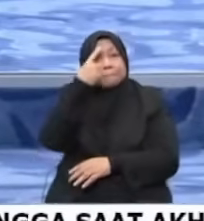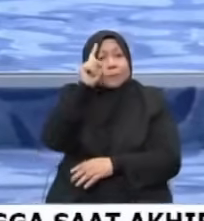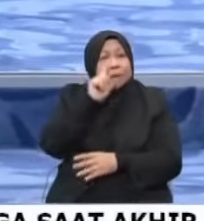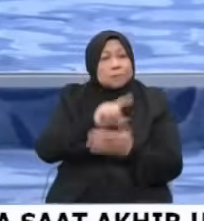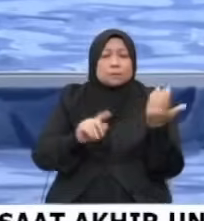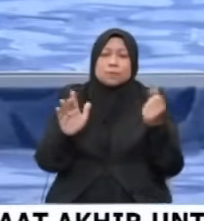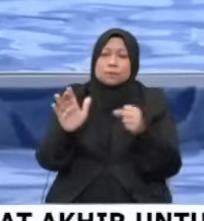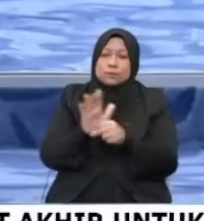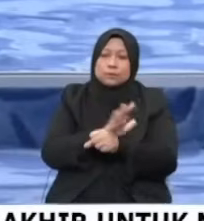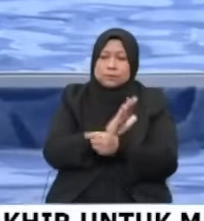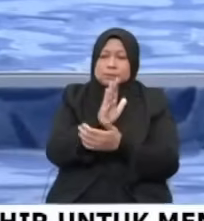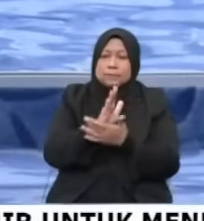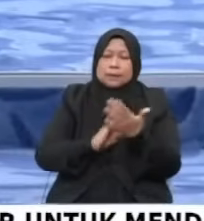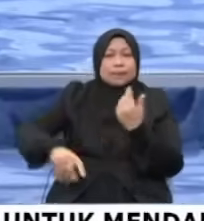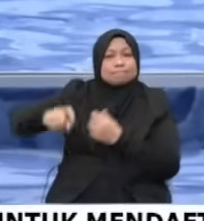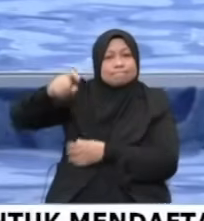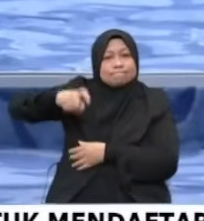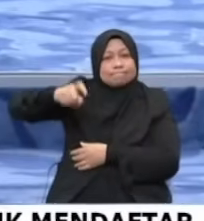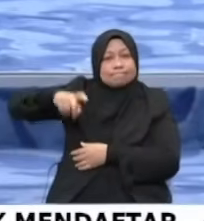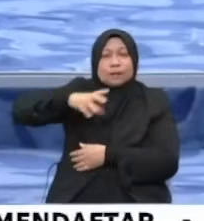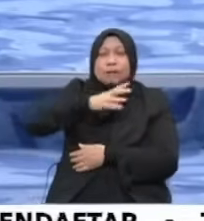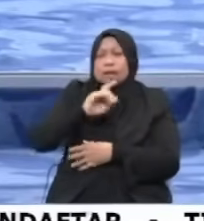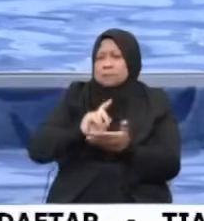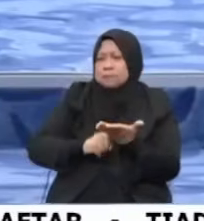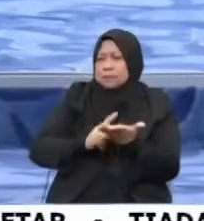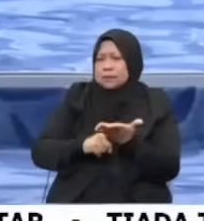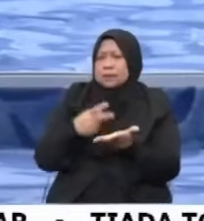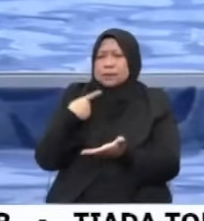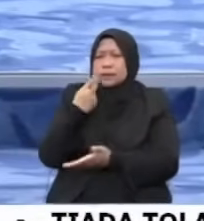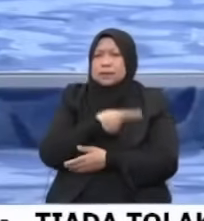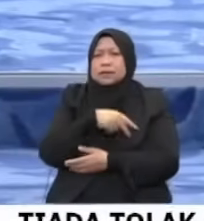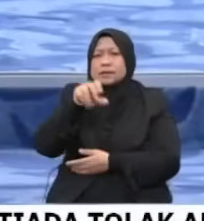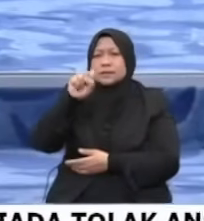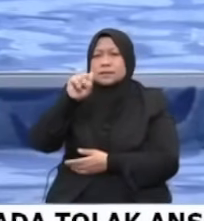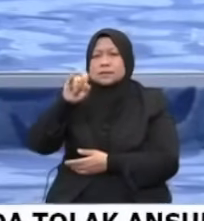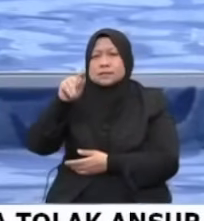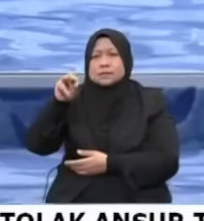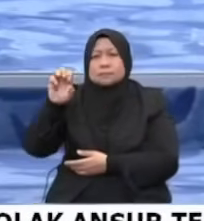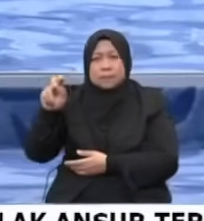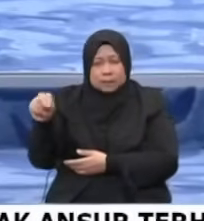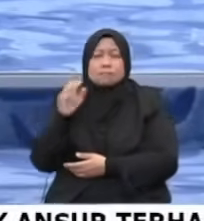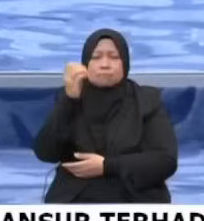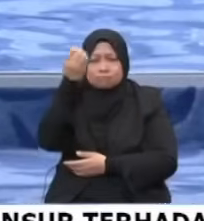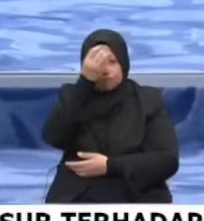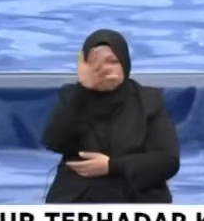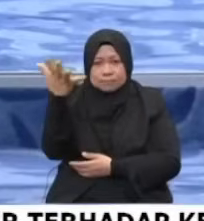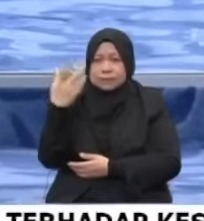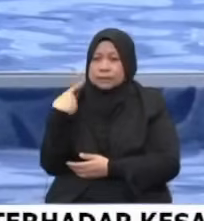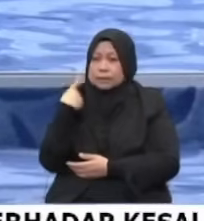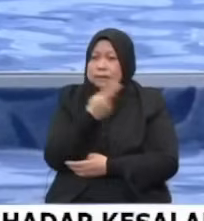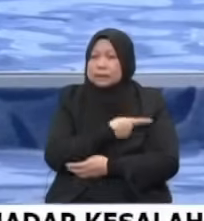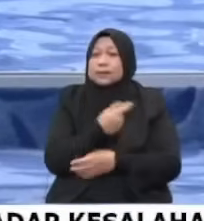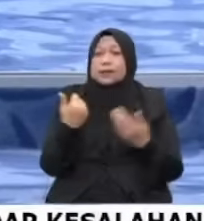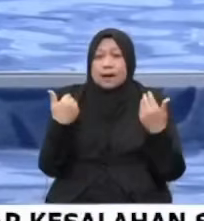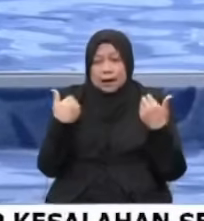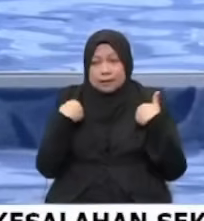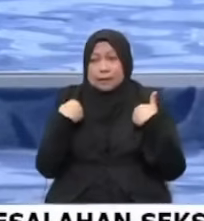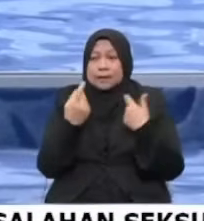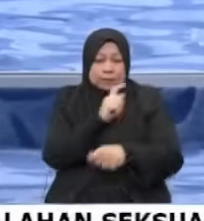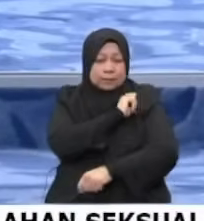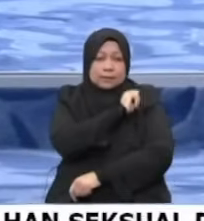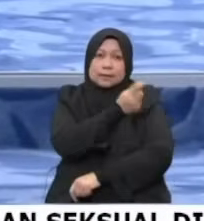memenuhi sebahagian daripada keperluan dalam perbincangan kita denganen dia terus beritahu kita punyai